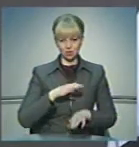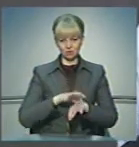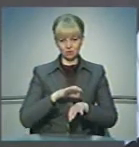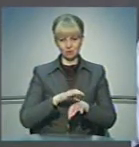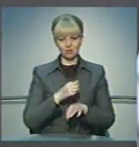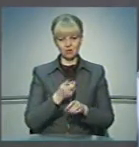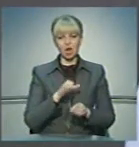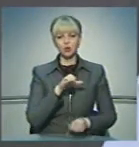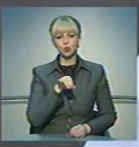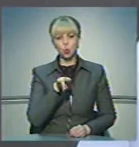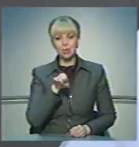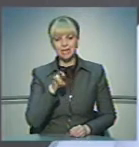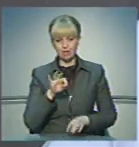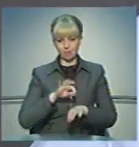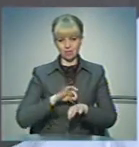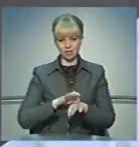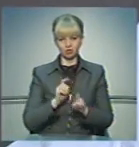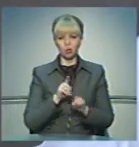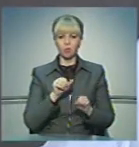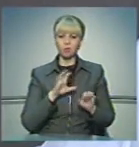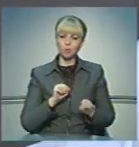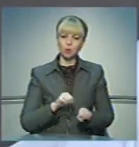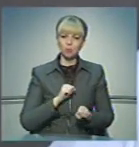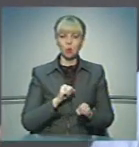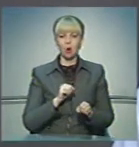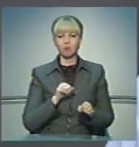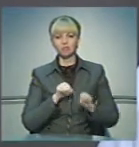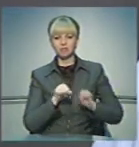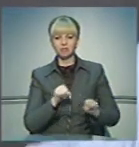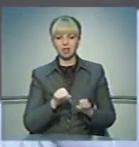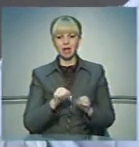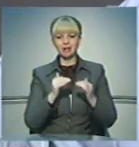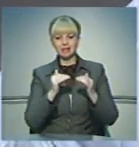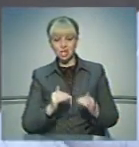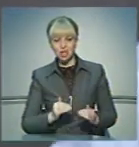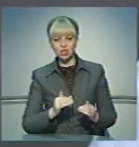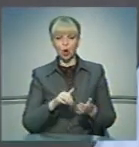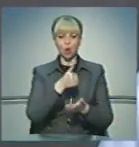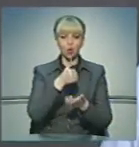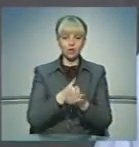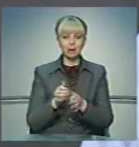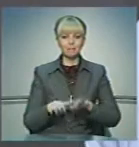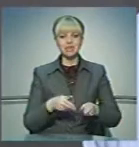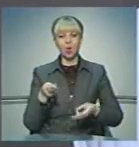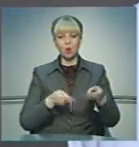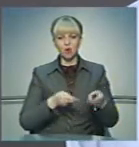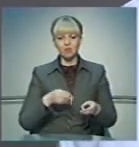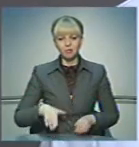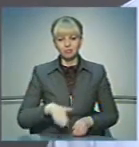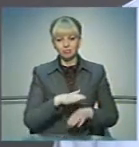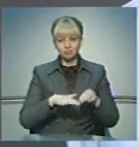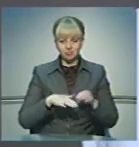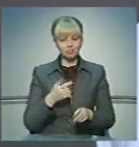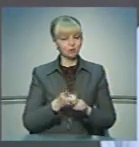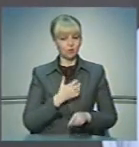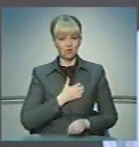пацієнтів, саме судинних пацієнтів, щоб можна було регулювати ніжний кінець, головний кінець після операції на кінцівках. Це дуже